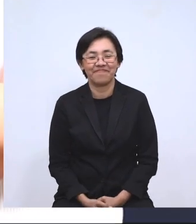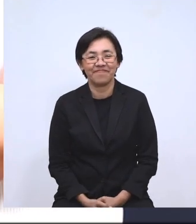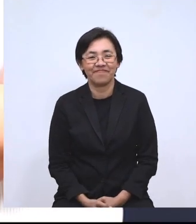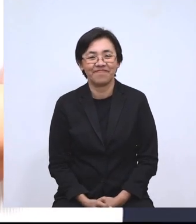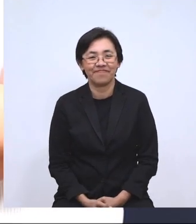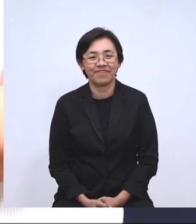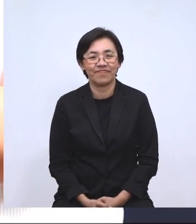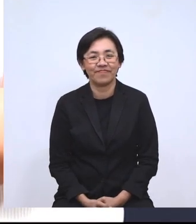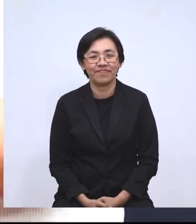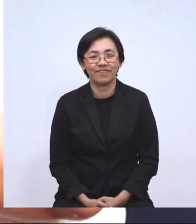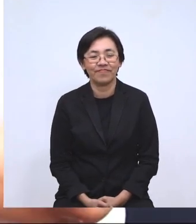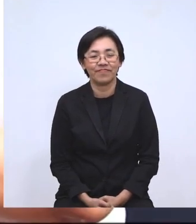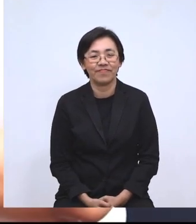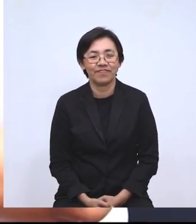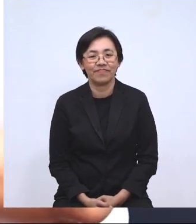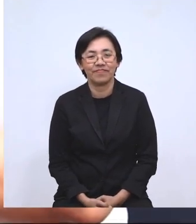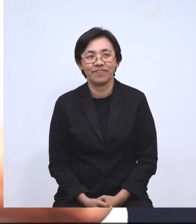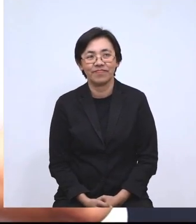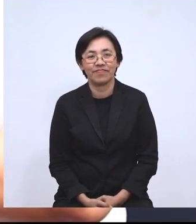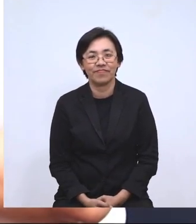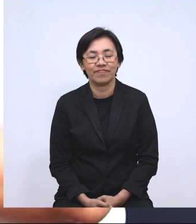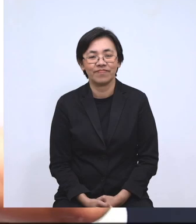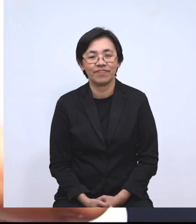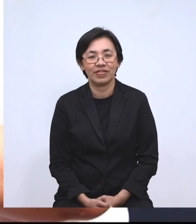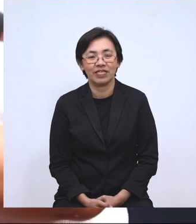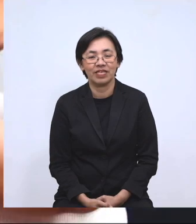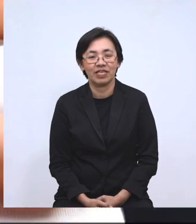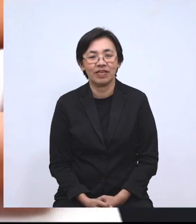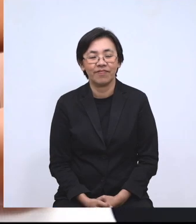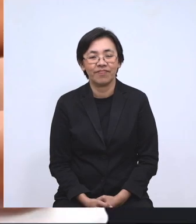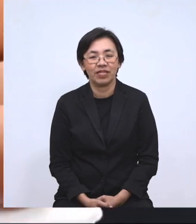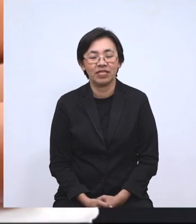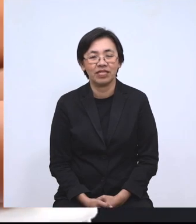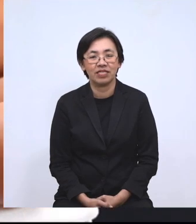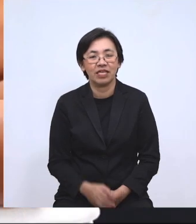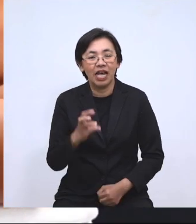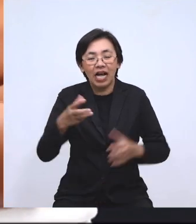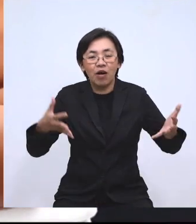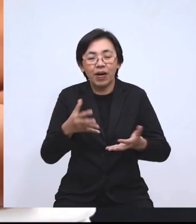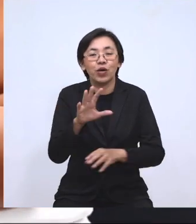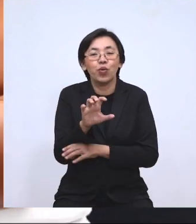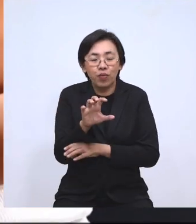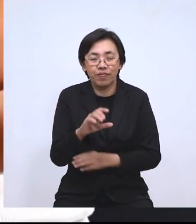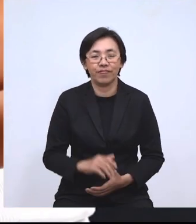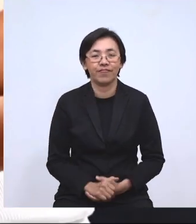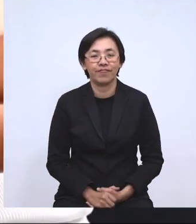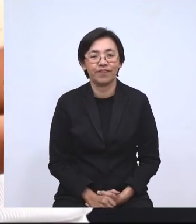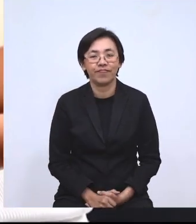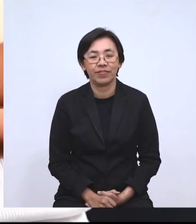วันนี้ของน้องแม่มอสเนา ะ ก็จะมีอาหารก็คือเป็นข้าวผัดกุ้งนะคะหวานมีข้าวผัดกุ้งแ